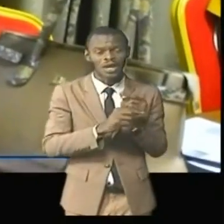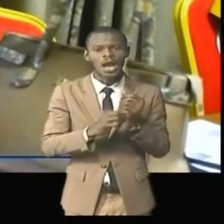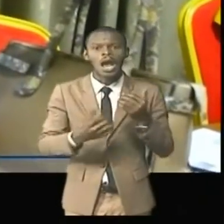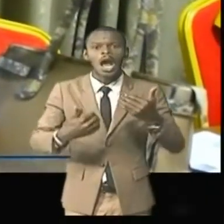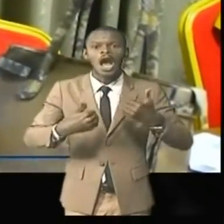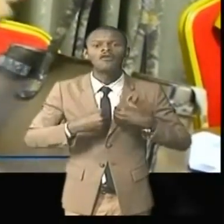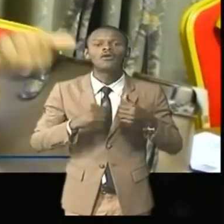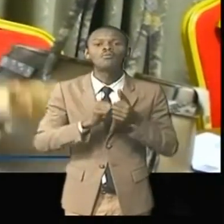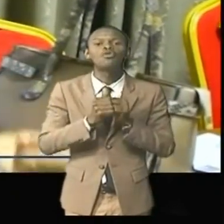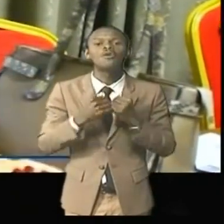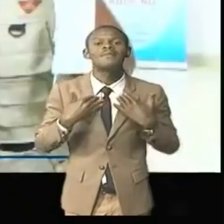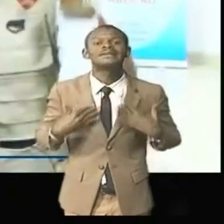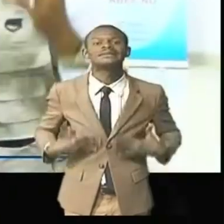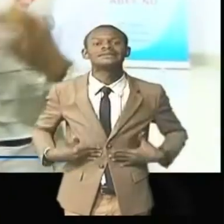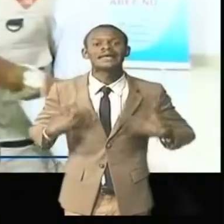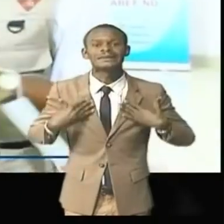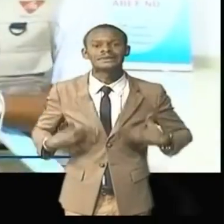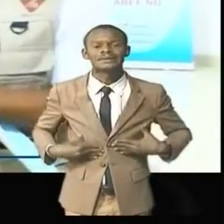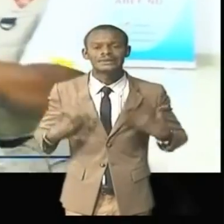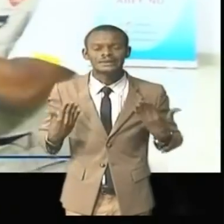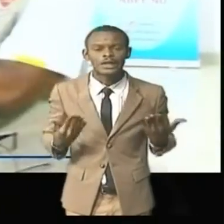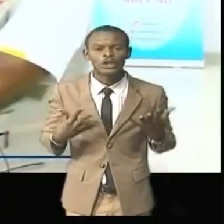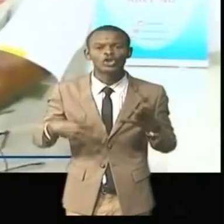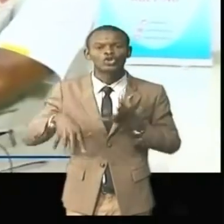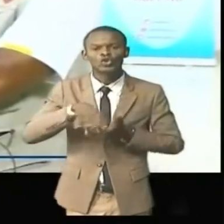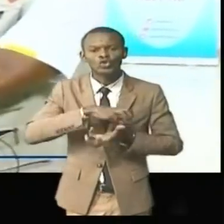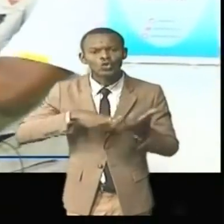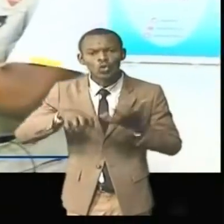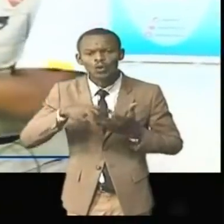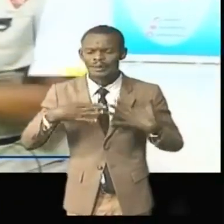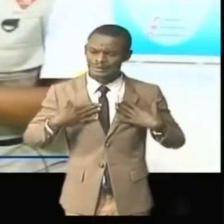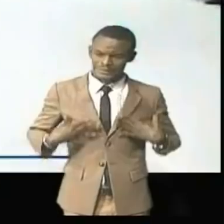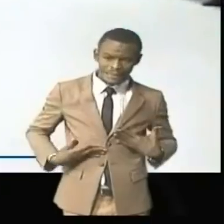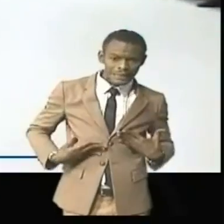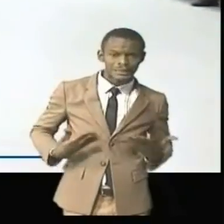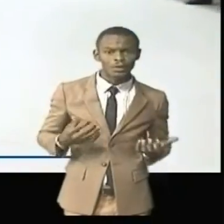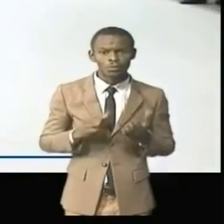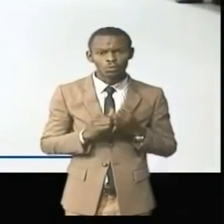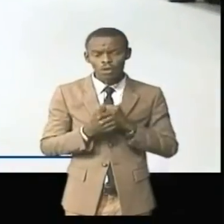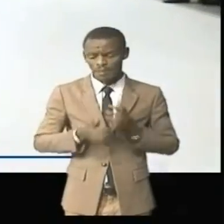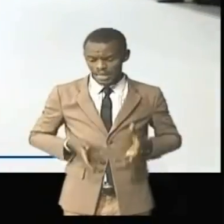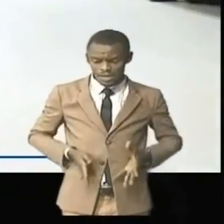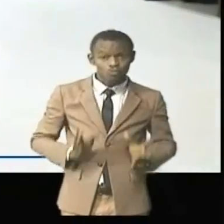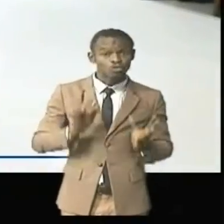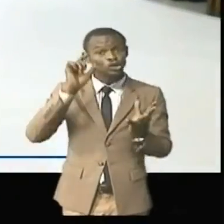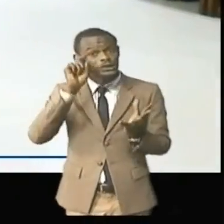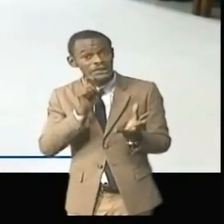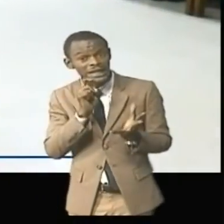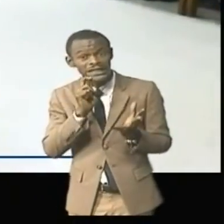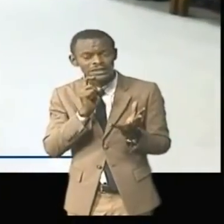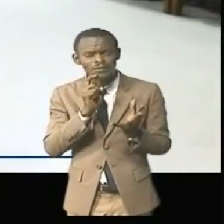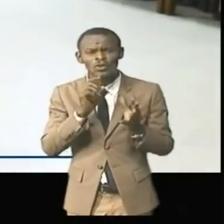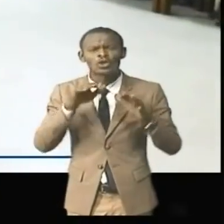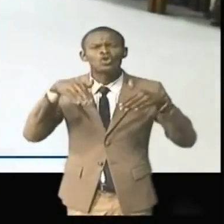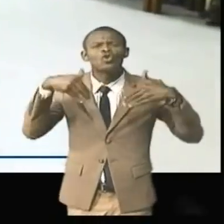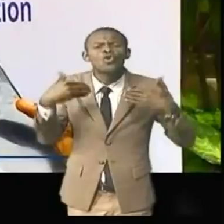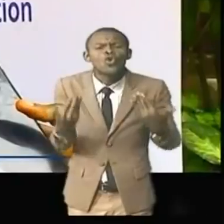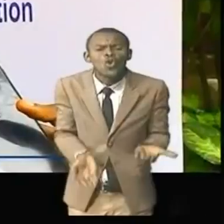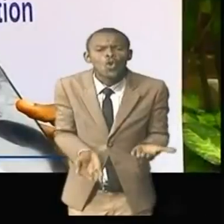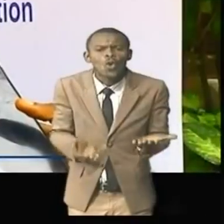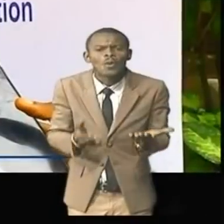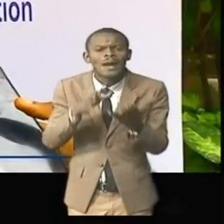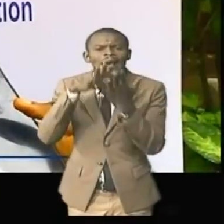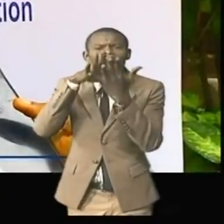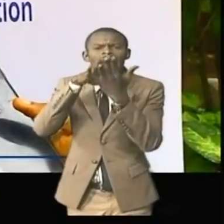comment leur faire parvenir la possibilité d'accéder aux soins de santé de qualité, plus spécifiquement les soins santé sexuelle et de